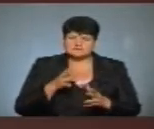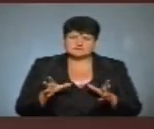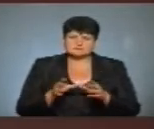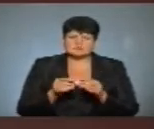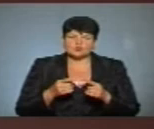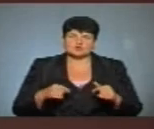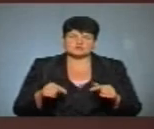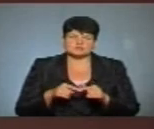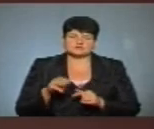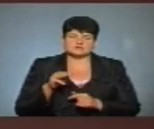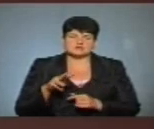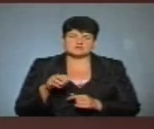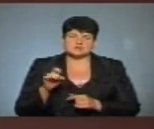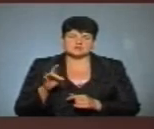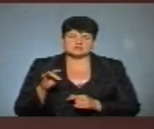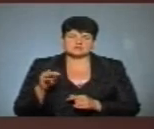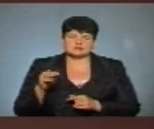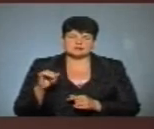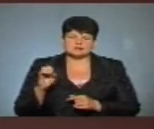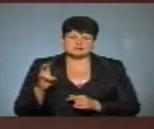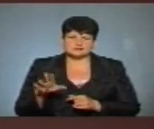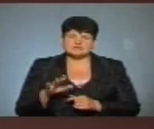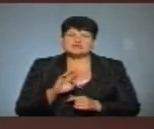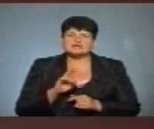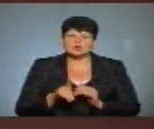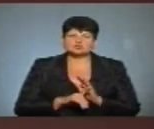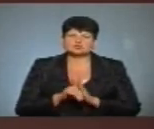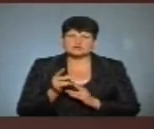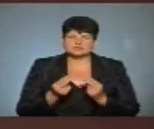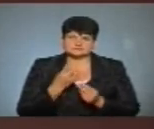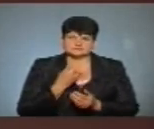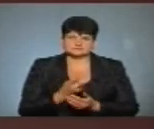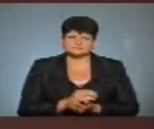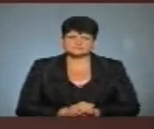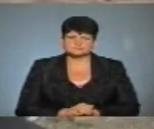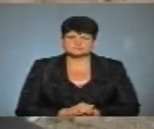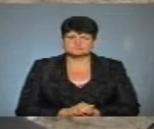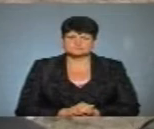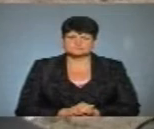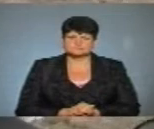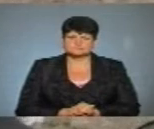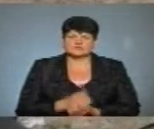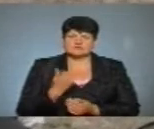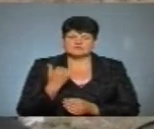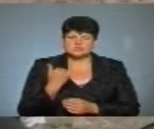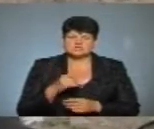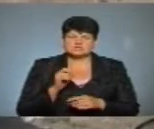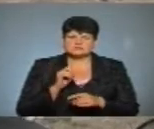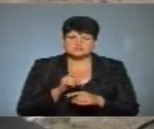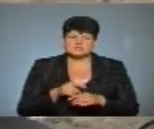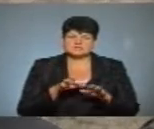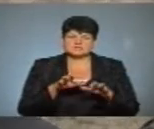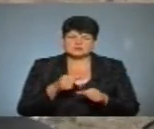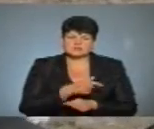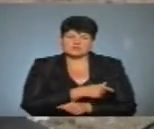гри Тарас Мартинів. Як розпочиналася гра, Марія Котенко бачила. Перше завдання – зірвати